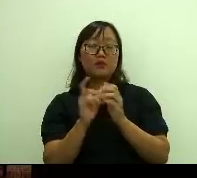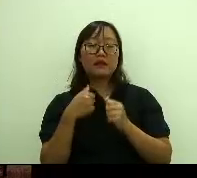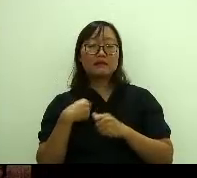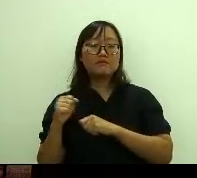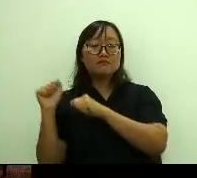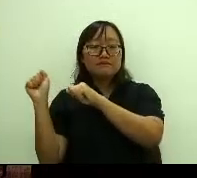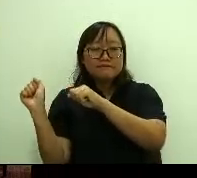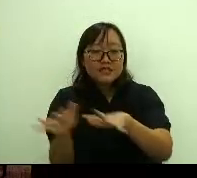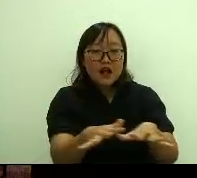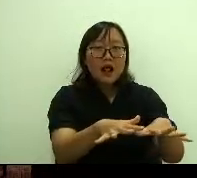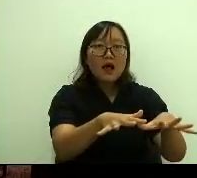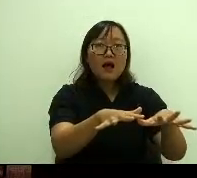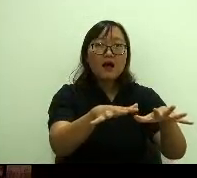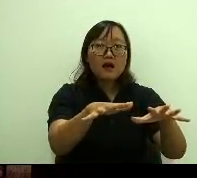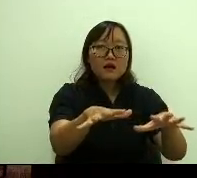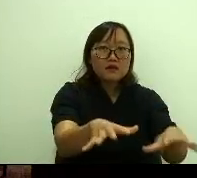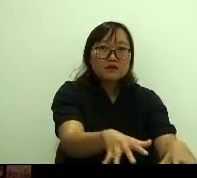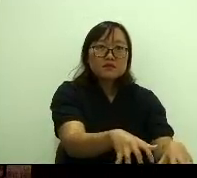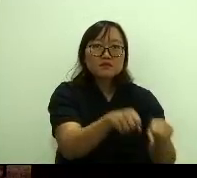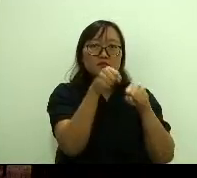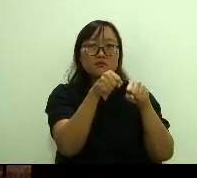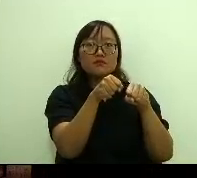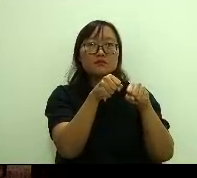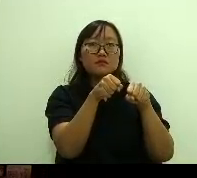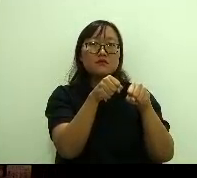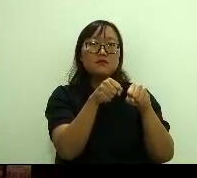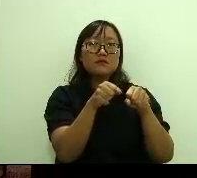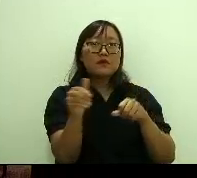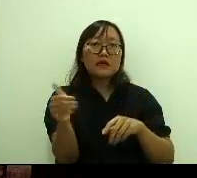terjaring. Nah, disinilah